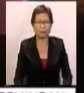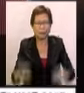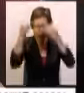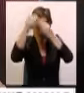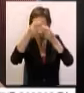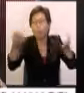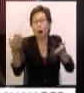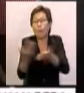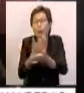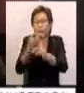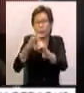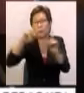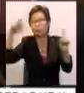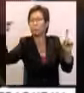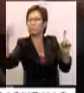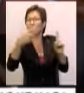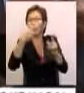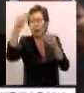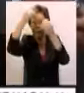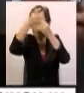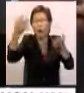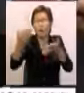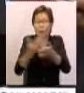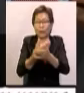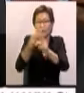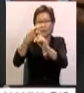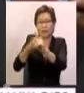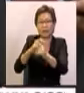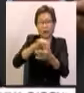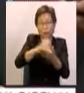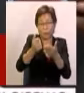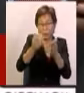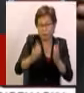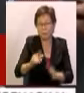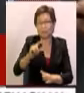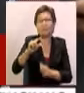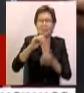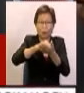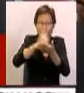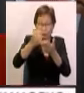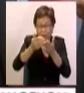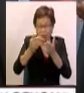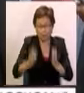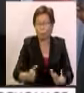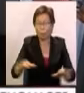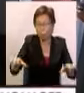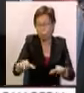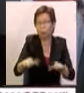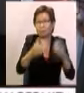Maklumat baru dari perspektif Tan Sri Amrin sebagai auditor general yang membuat siasatan terhadap